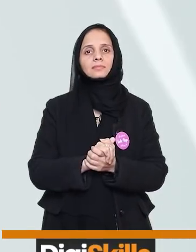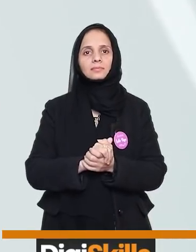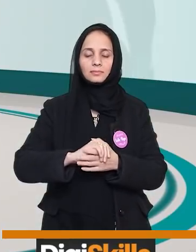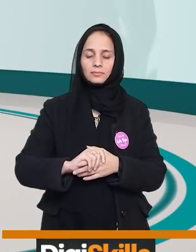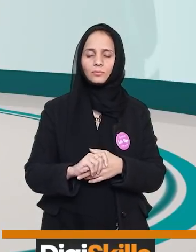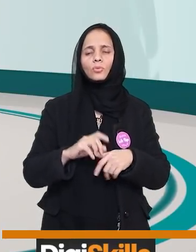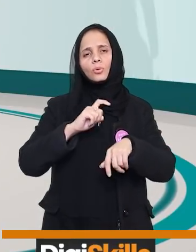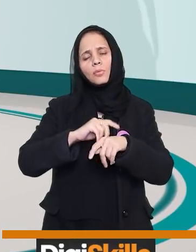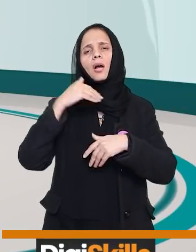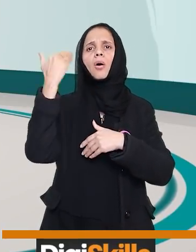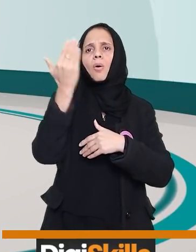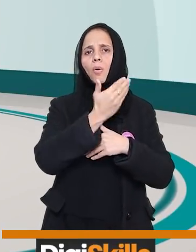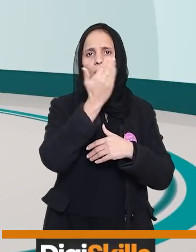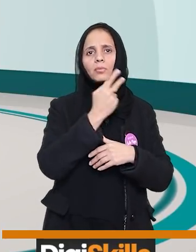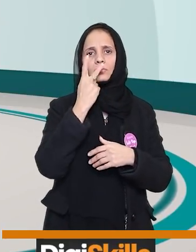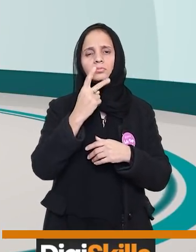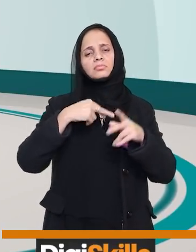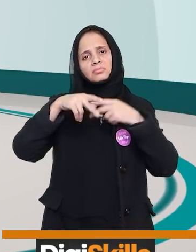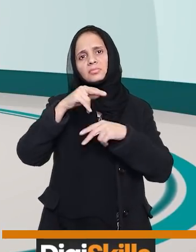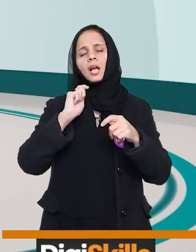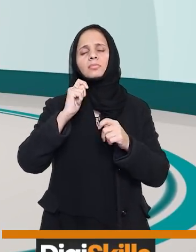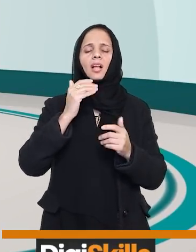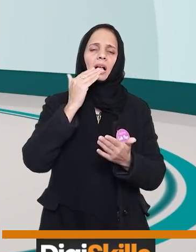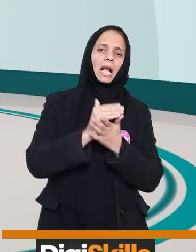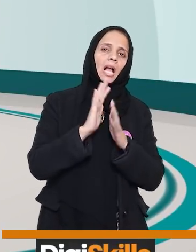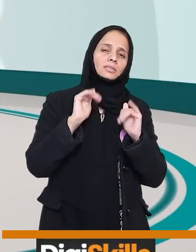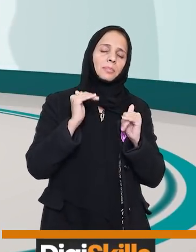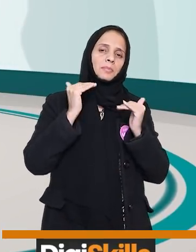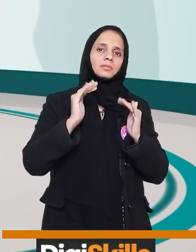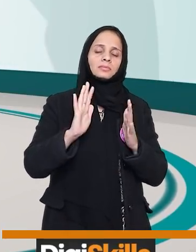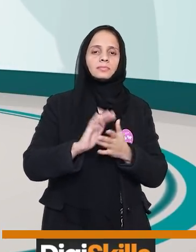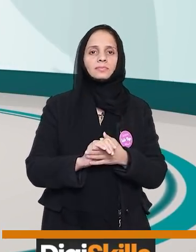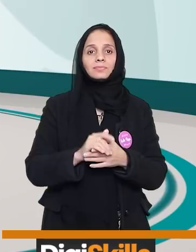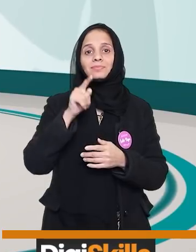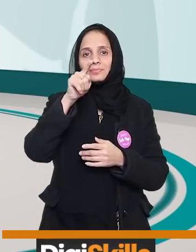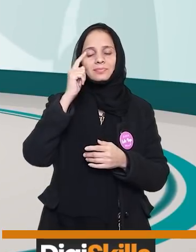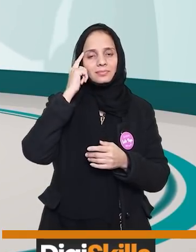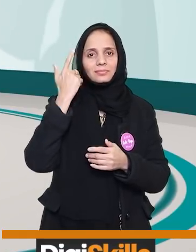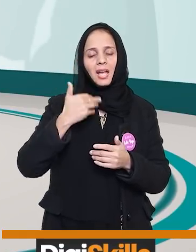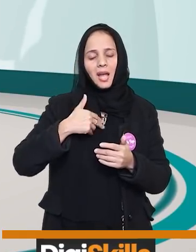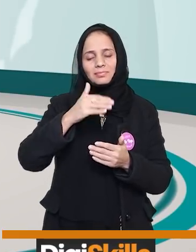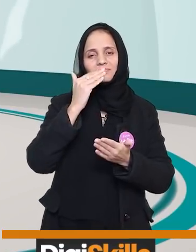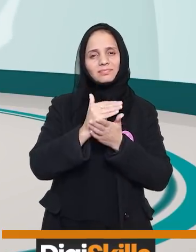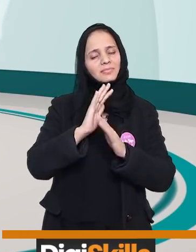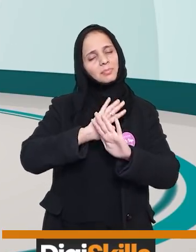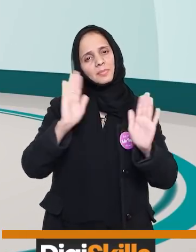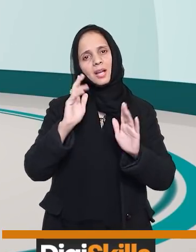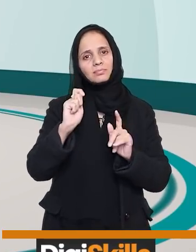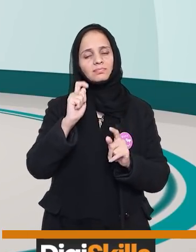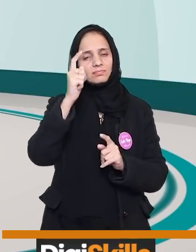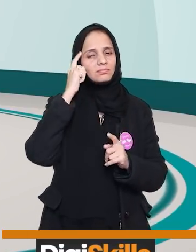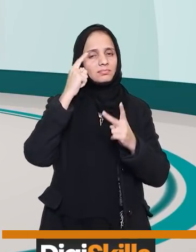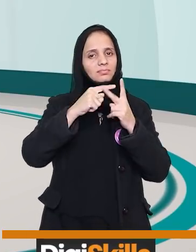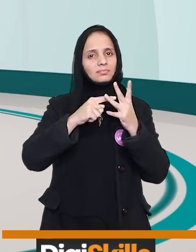مائلسٹونز. بہت سارے لوگ آدھے راستے پہ گیو اپ کر جاتے ہیں. سو وین یو آر اباؤٹ ٹو گیو اپ، یہ